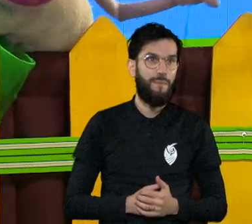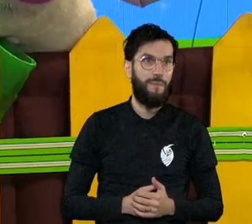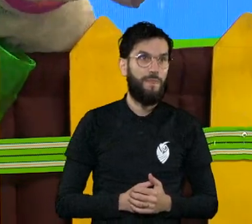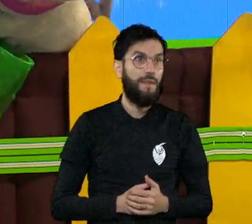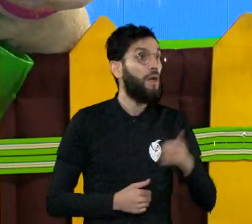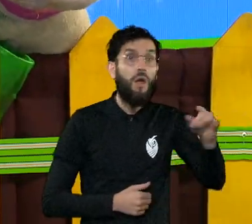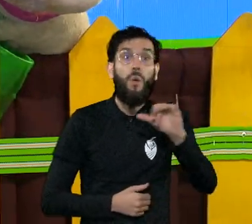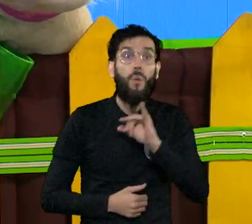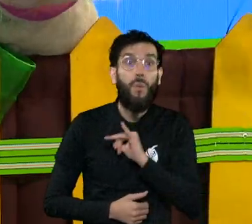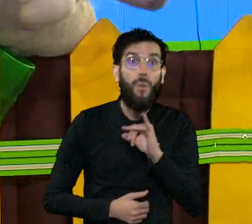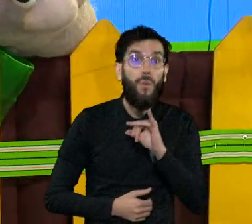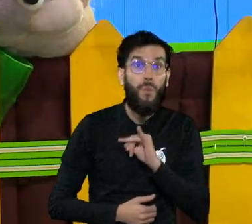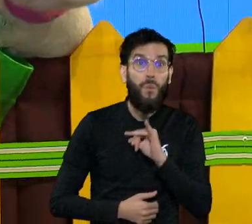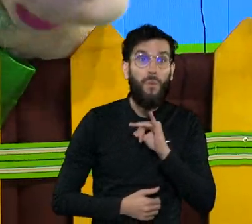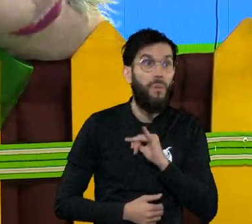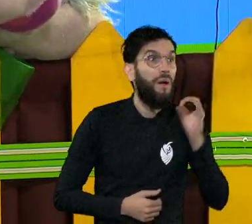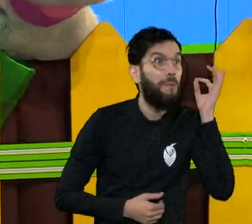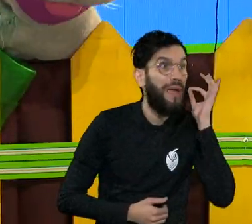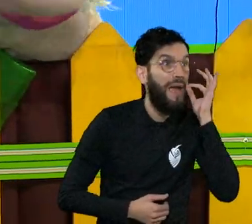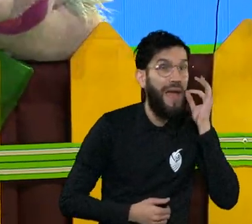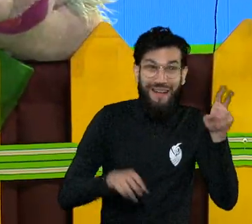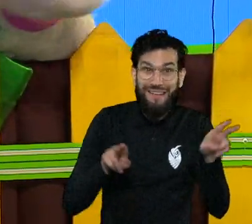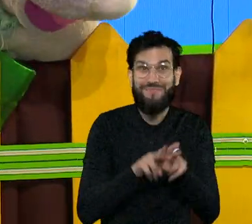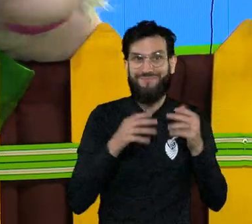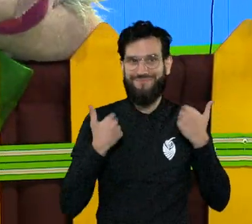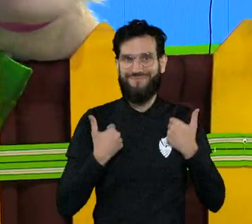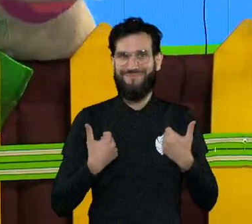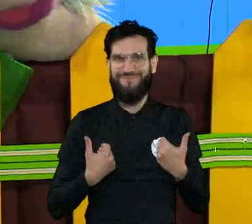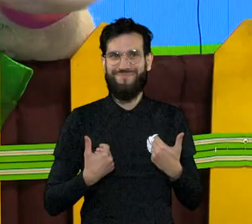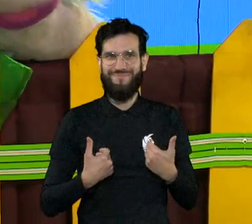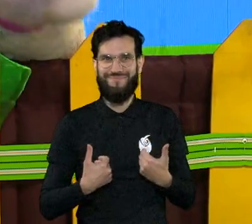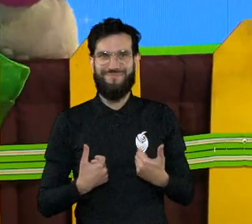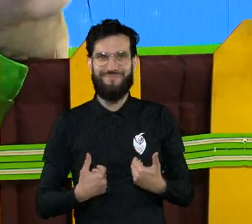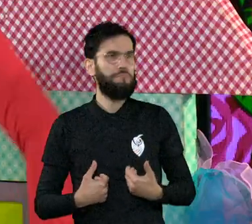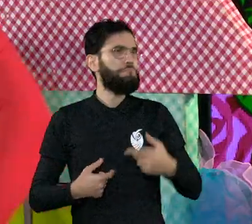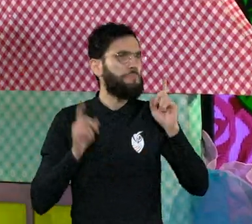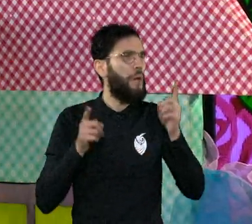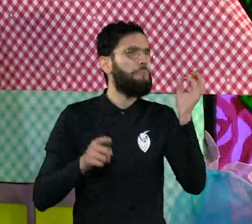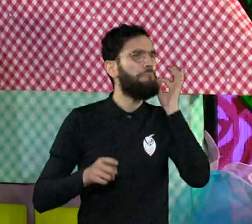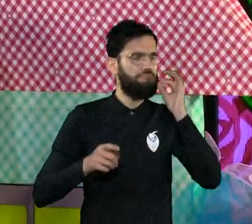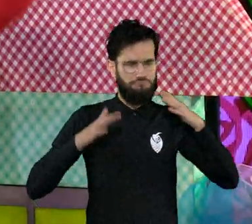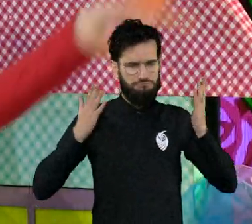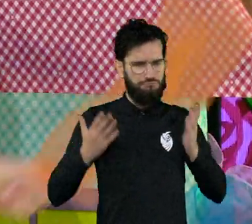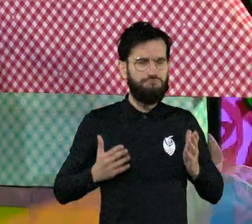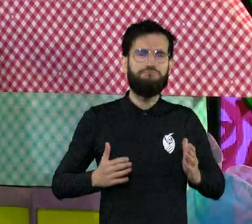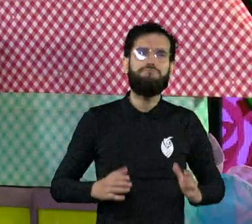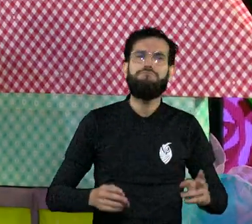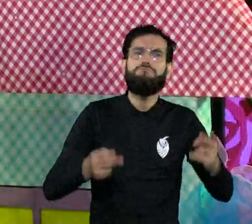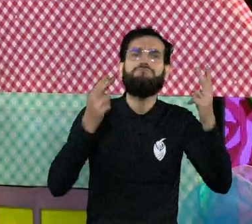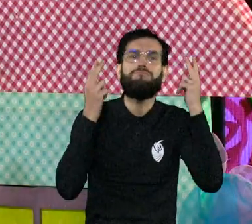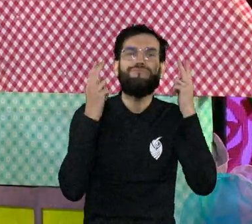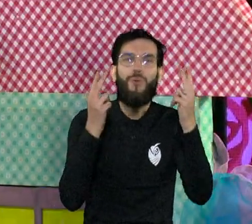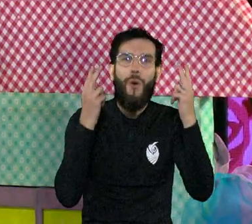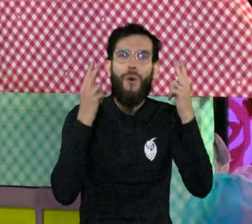Vynimočná môžeš byť aj ty, netreba na to krásne šaty. S dobrým srdcom